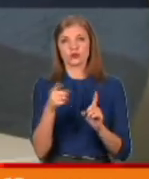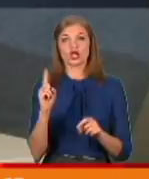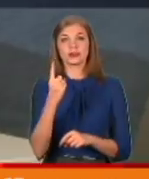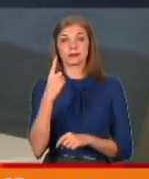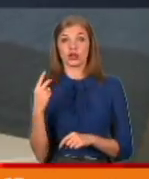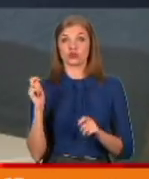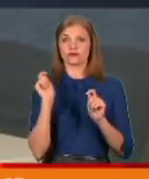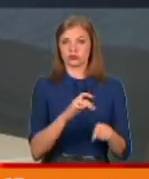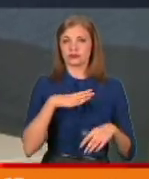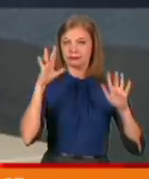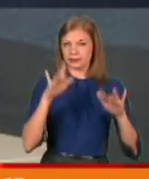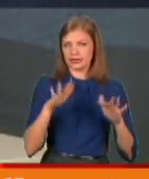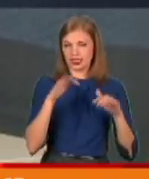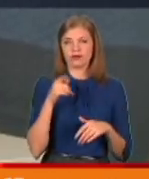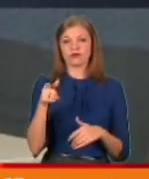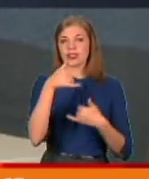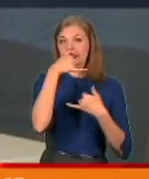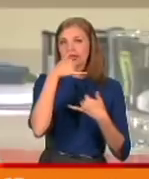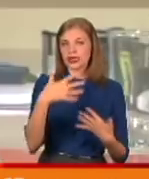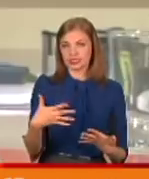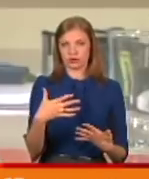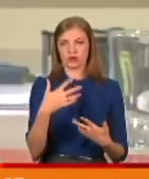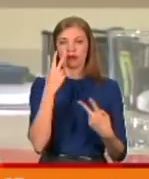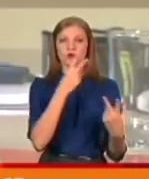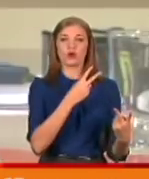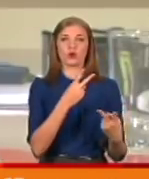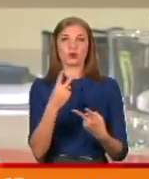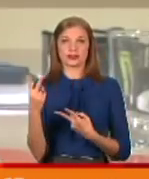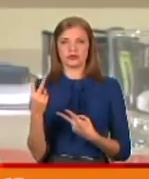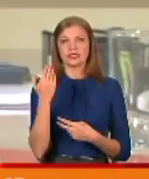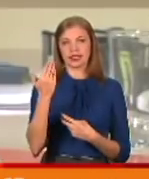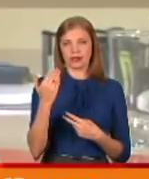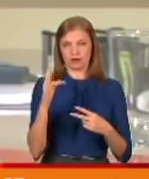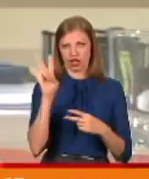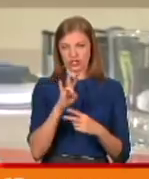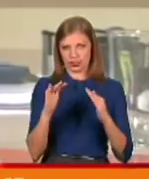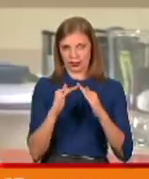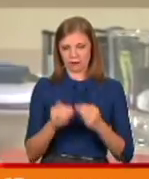першого візиту випав сніг, і вони не змогли як слід роздивитися тамтешній храм.